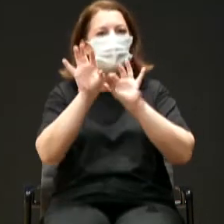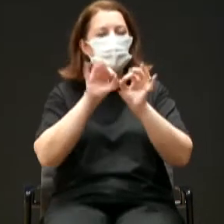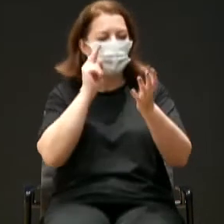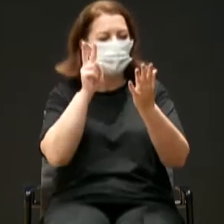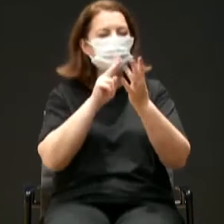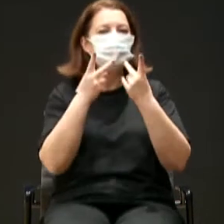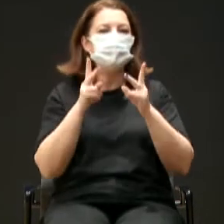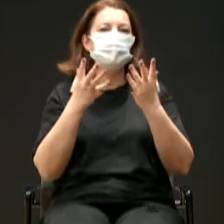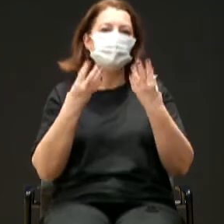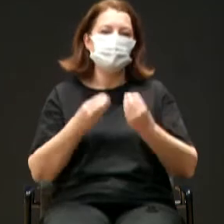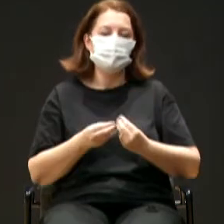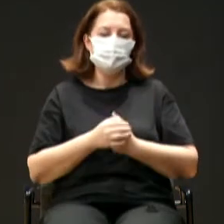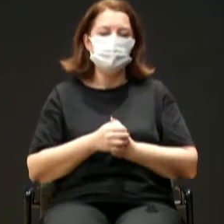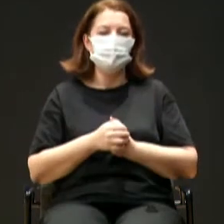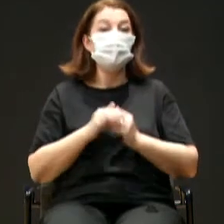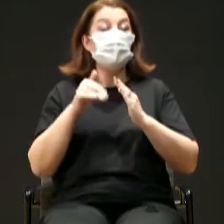Ayrıca